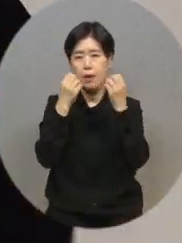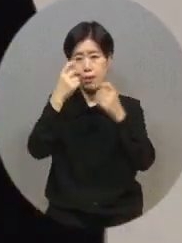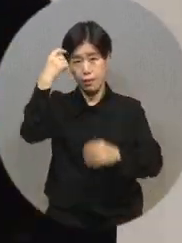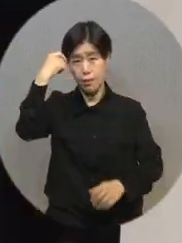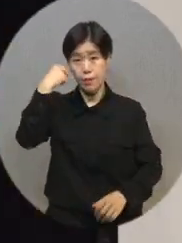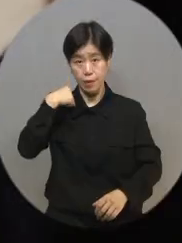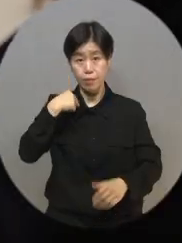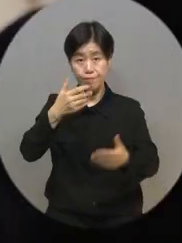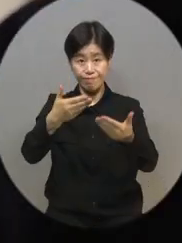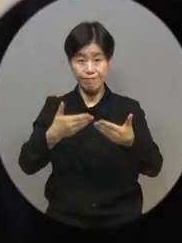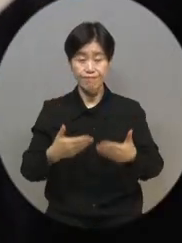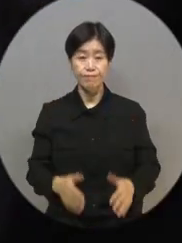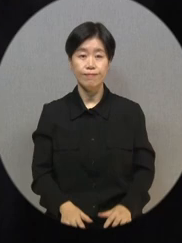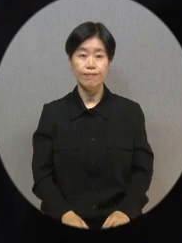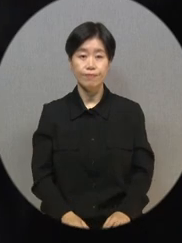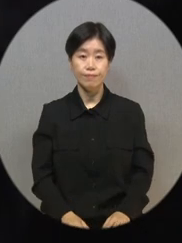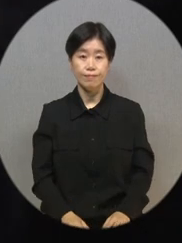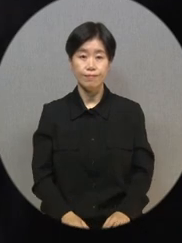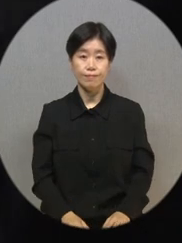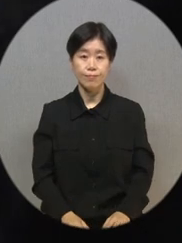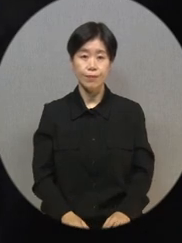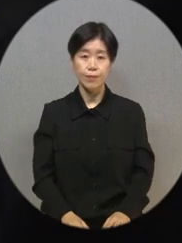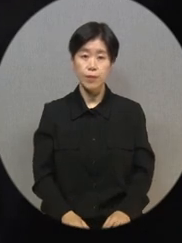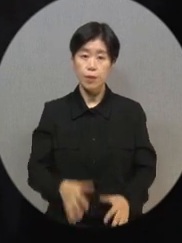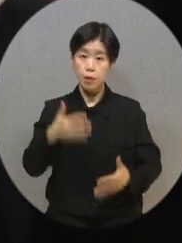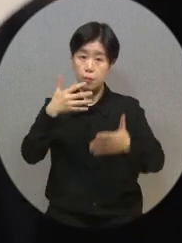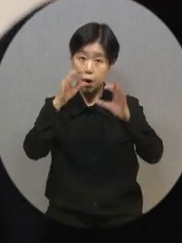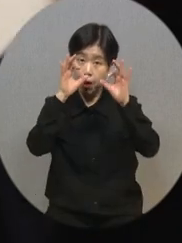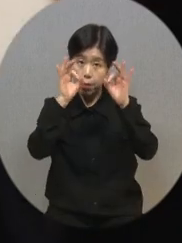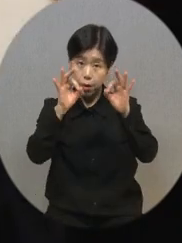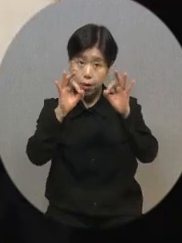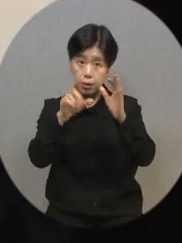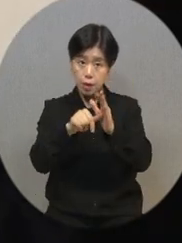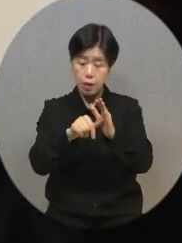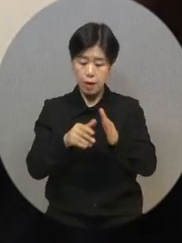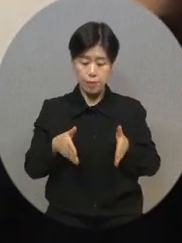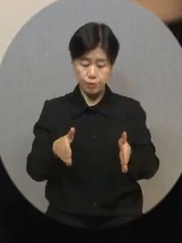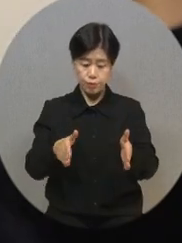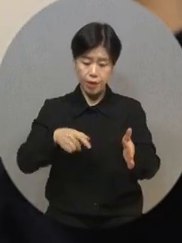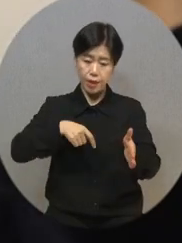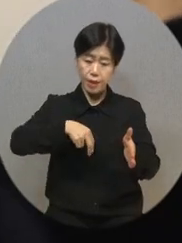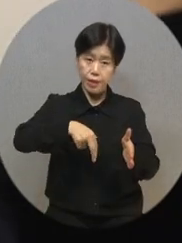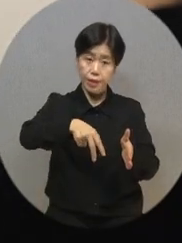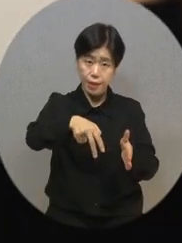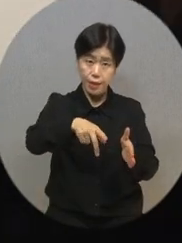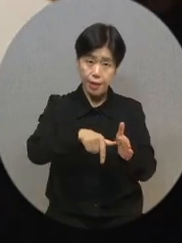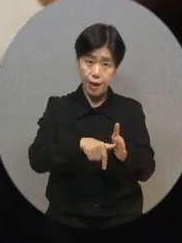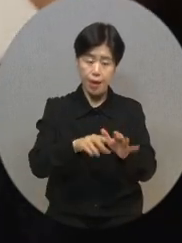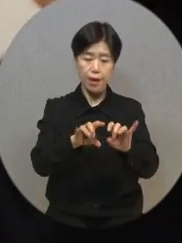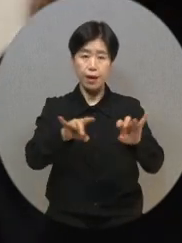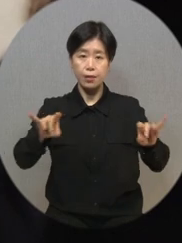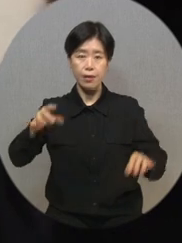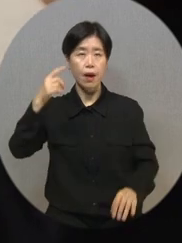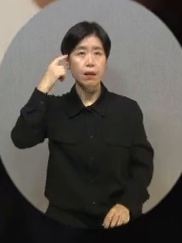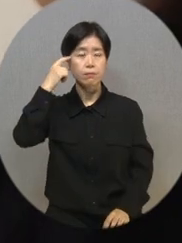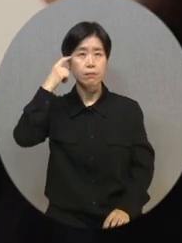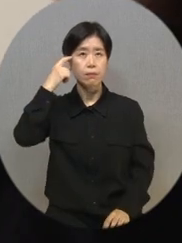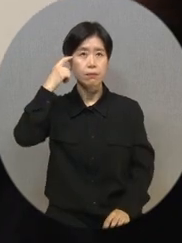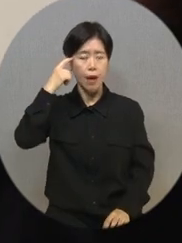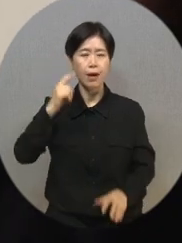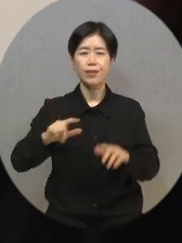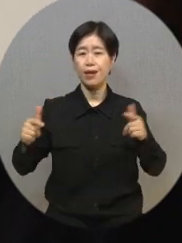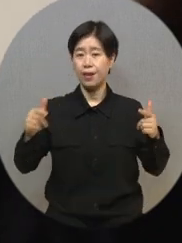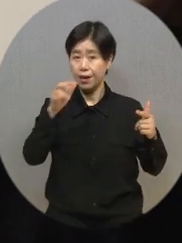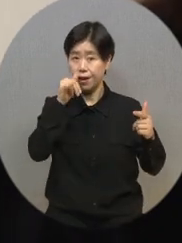제공합니다. 이 작품을 통해 관객들은 길 위에서 자신만의 이야기를 재발견하고 각자의